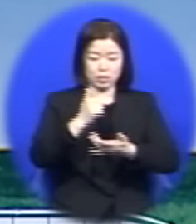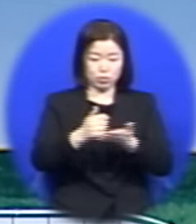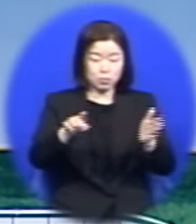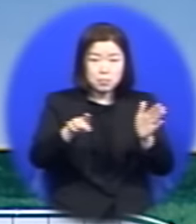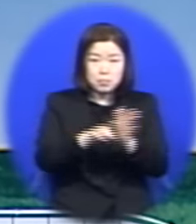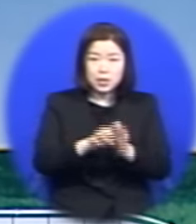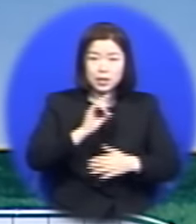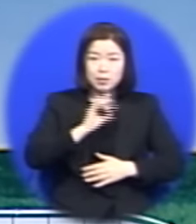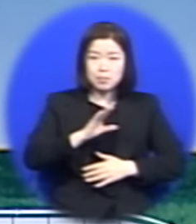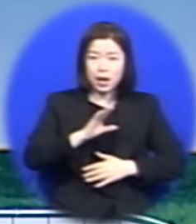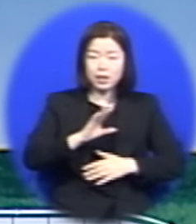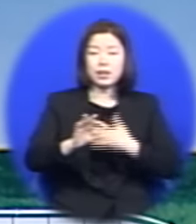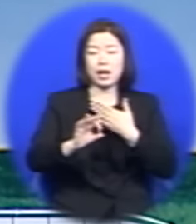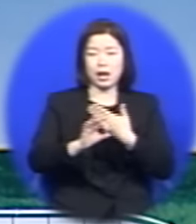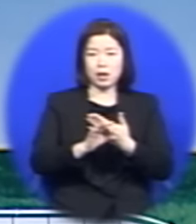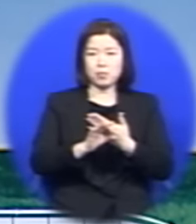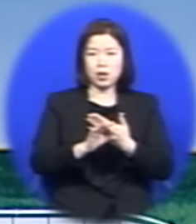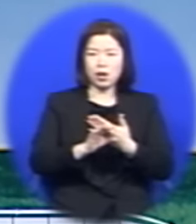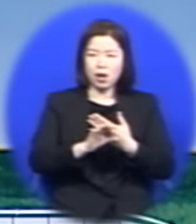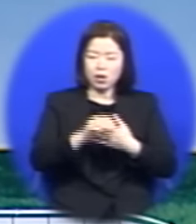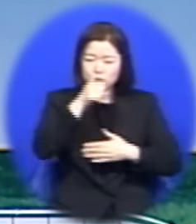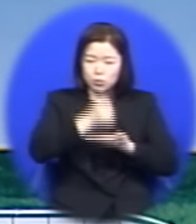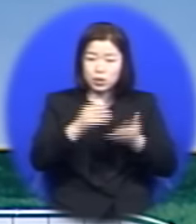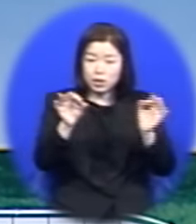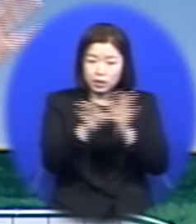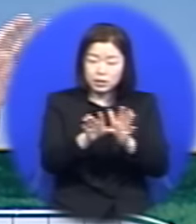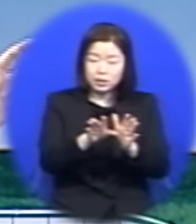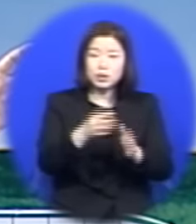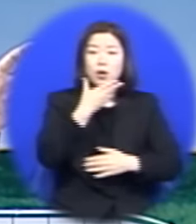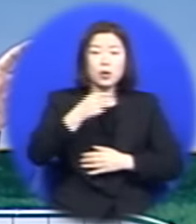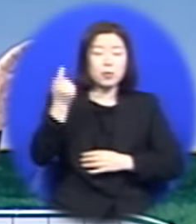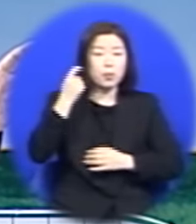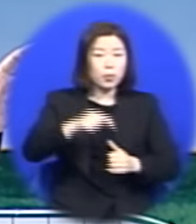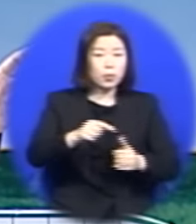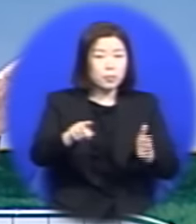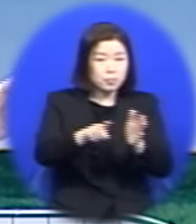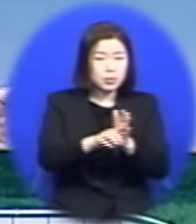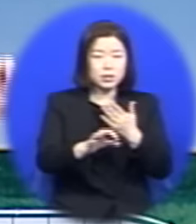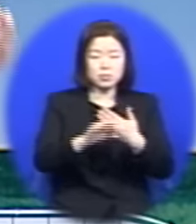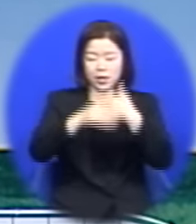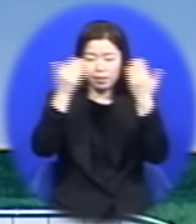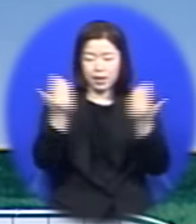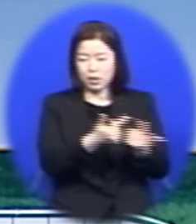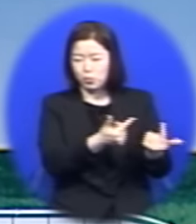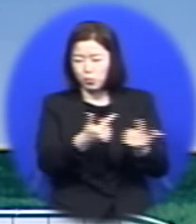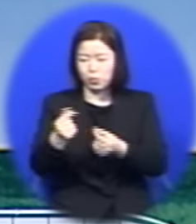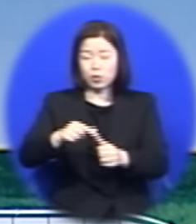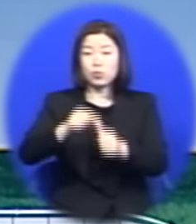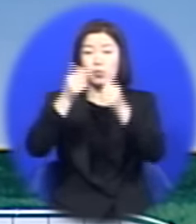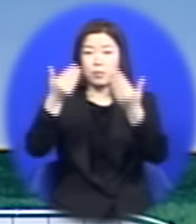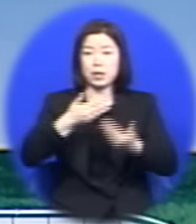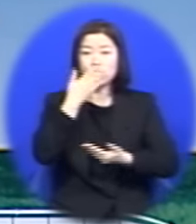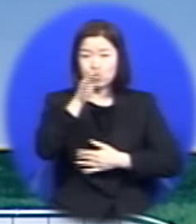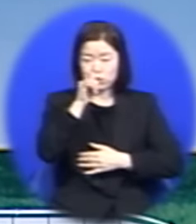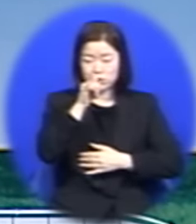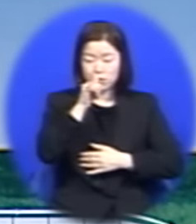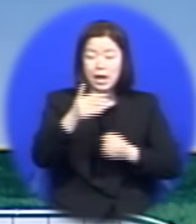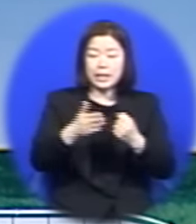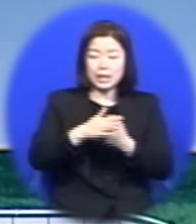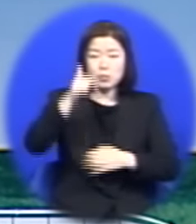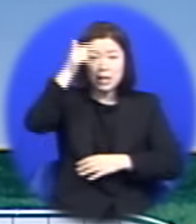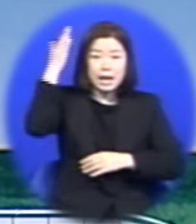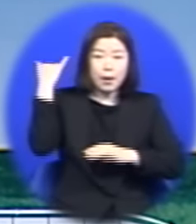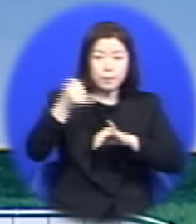하면, 속죄의 그 복음을 믿기만 하면 다 구원받게 되었으니 이제는 구약의 규정,